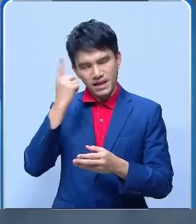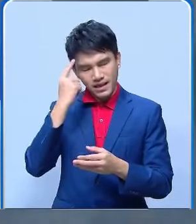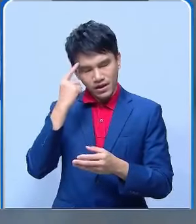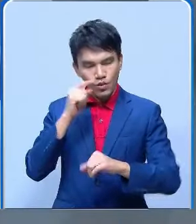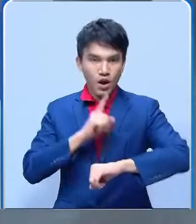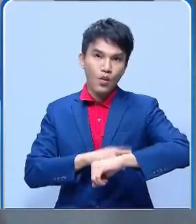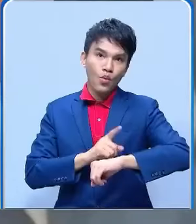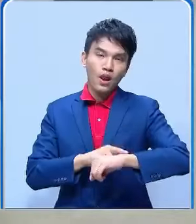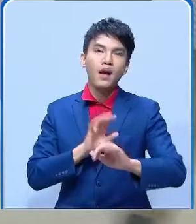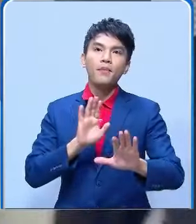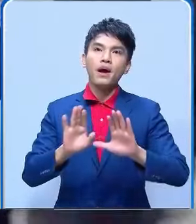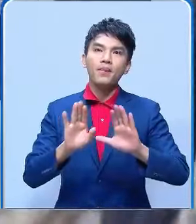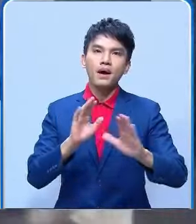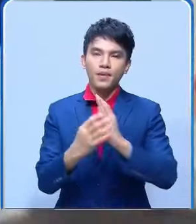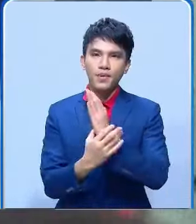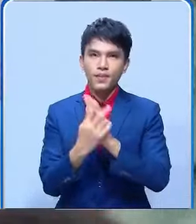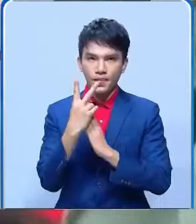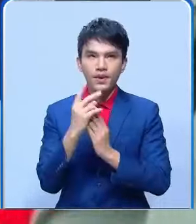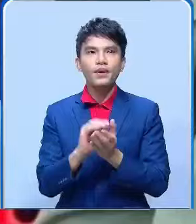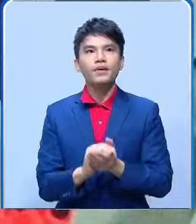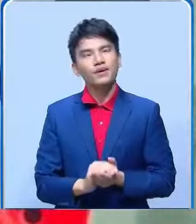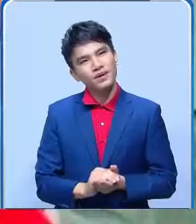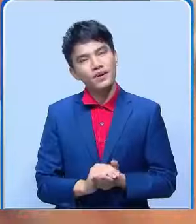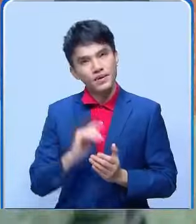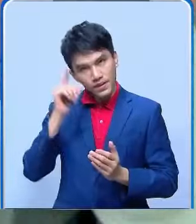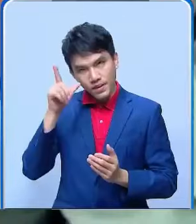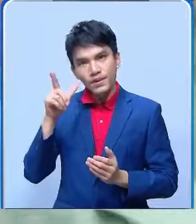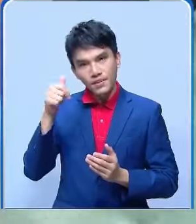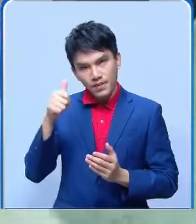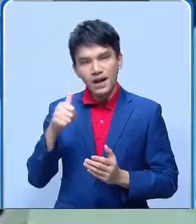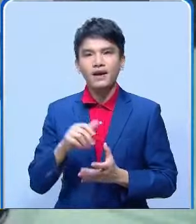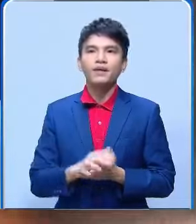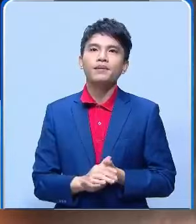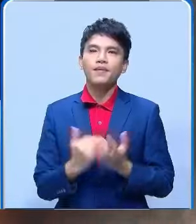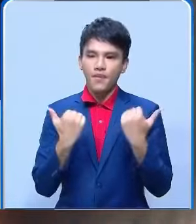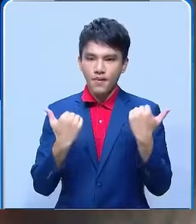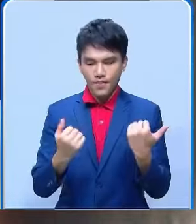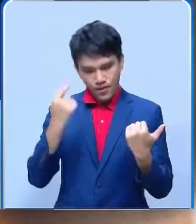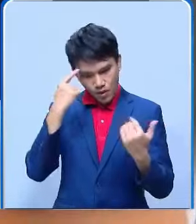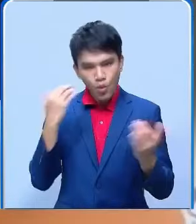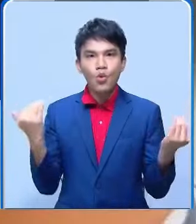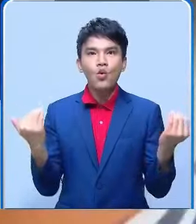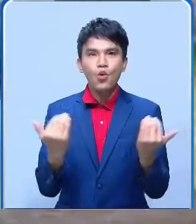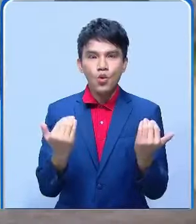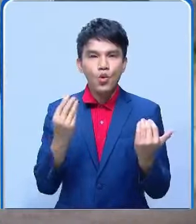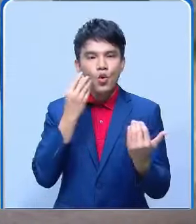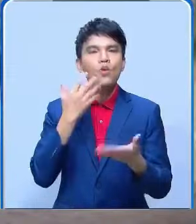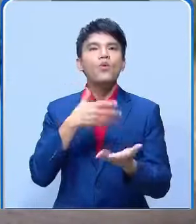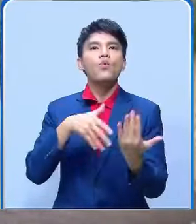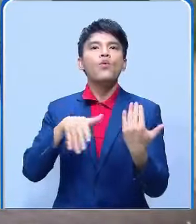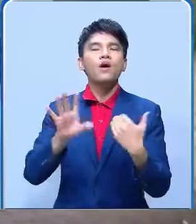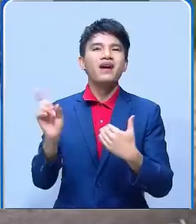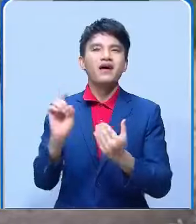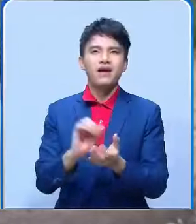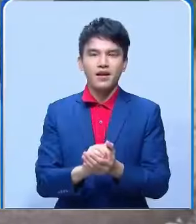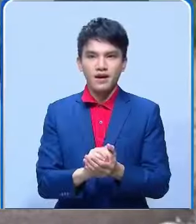วลาอีกประมาณ1สัปดาห์แม่เนี่ยพอรู้ว่าเดี๋ยวลูกจะกลับมาแล้วนะคะคุณผู้ชมเข้าไป